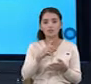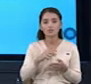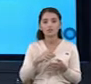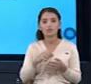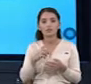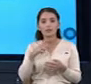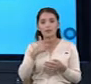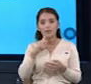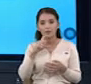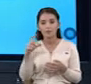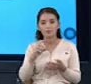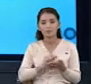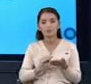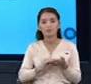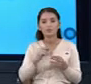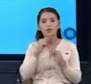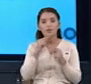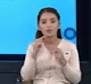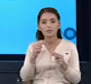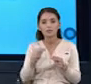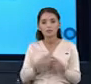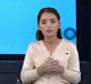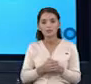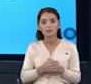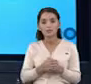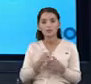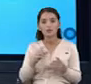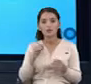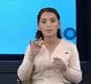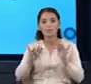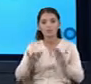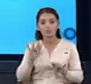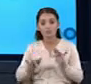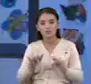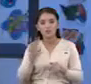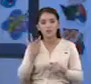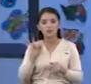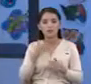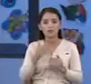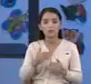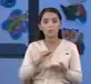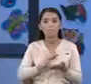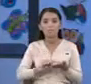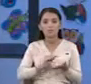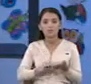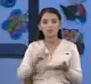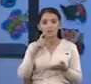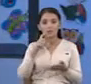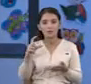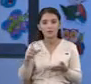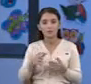строчную букву «Э». Обратите внимание, это печатная, а это